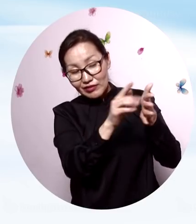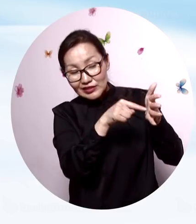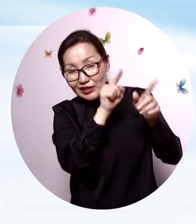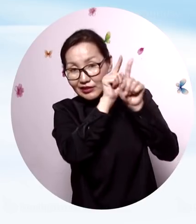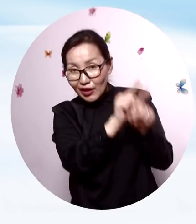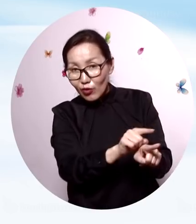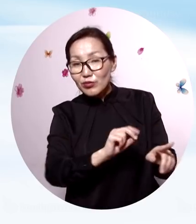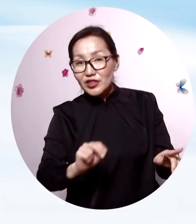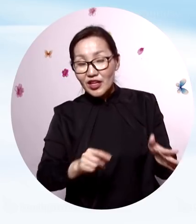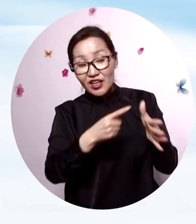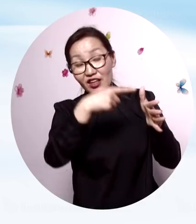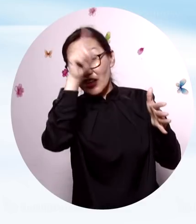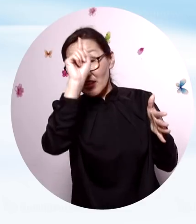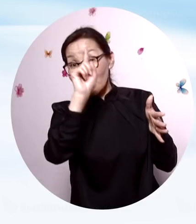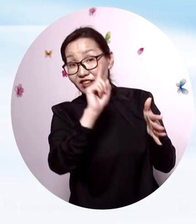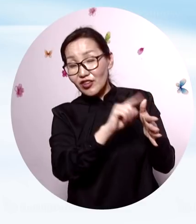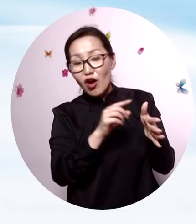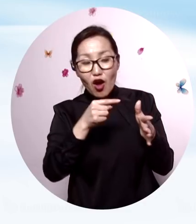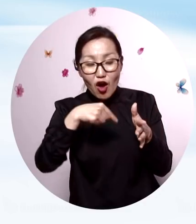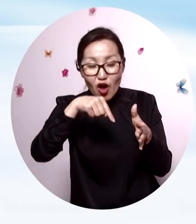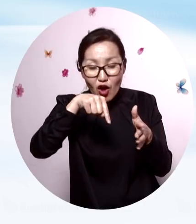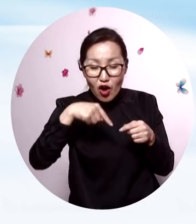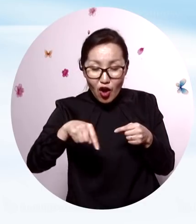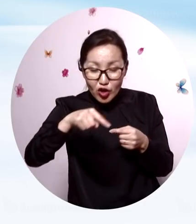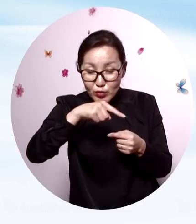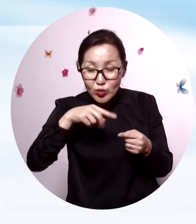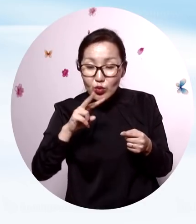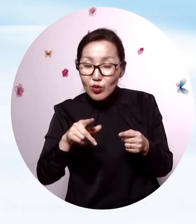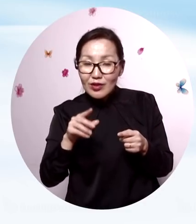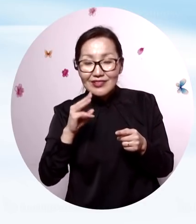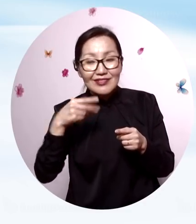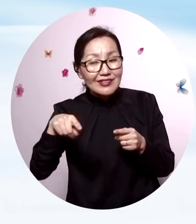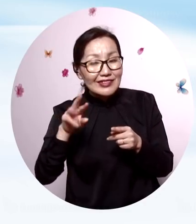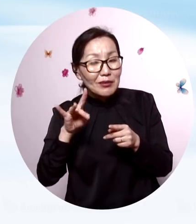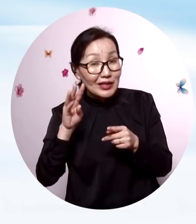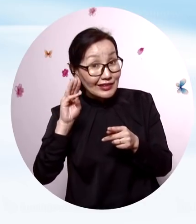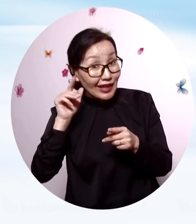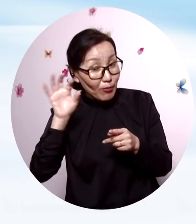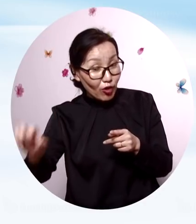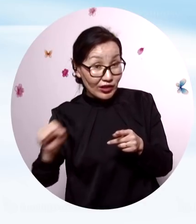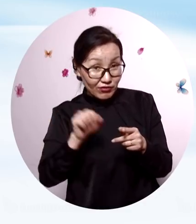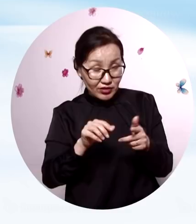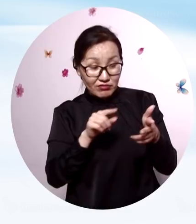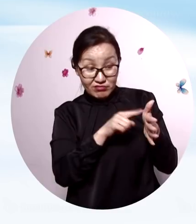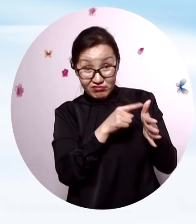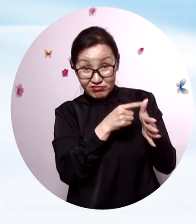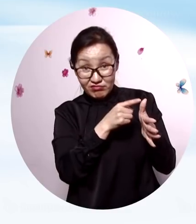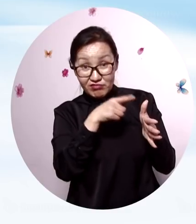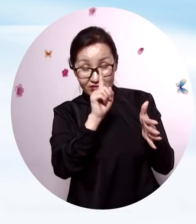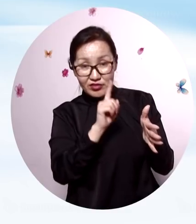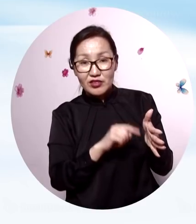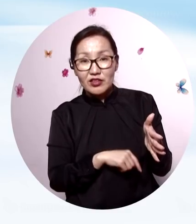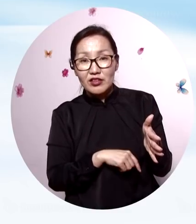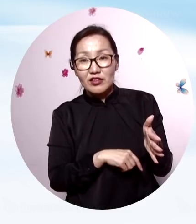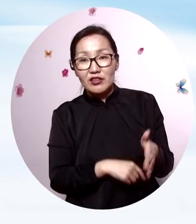За, ихний дараалл маань бол ойр орчмын үг өгүүлбэрээс нь далд утгын таамаглана. За, багшны өгүүлбэрийн дахиж